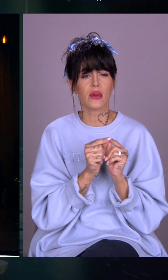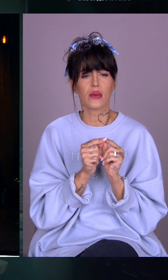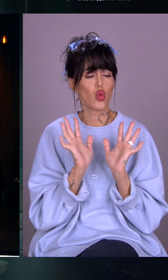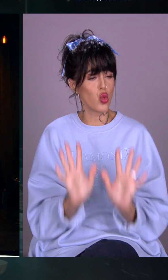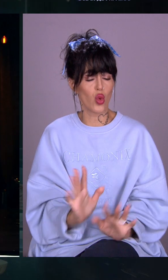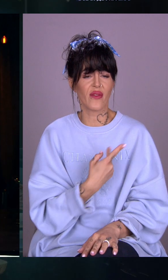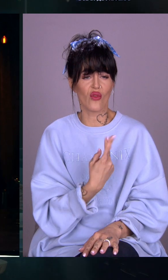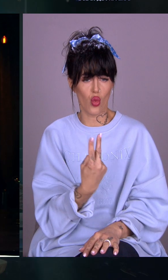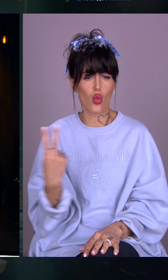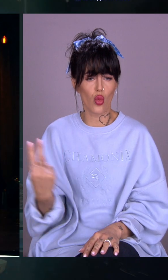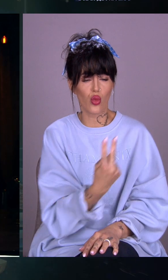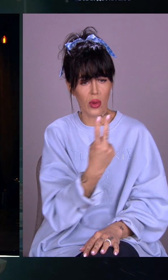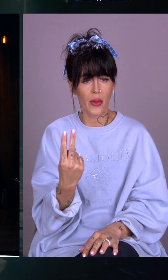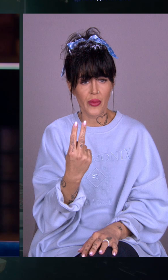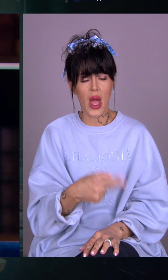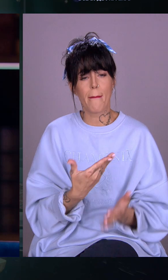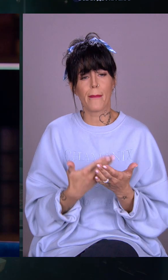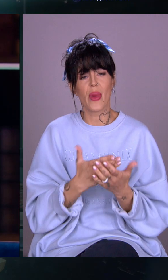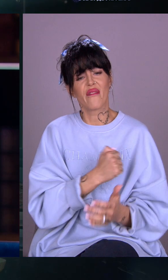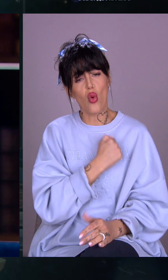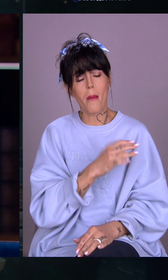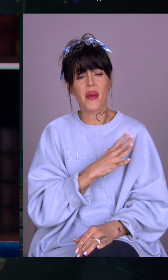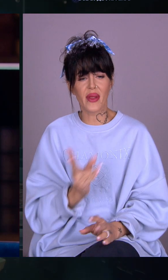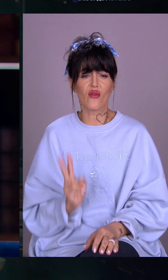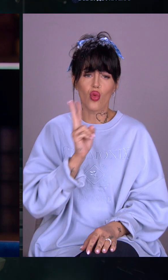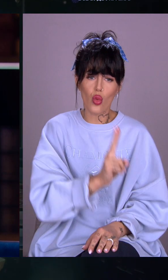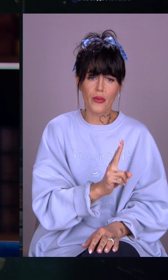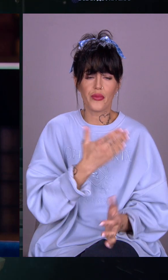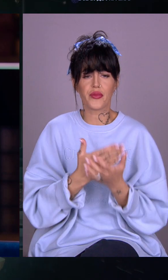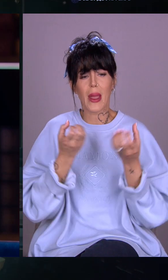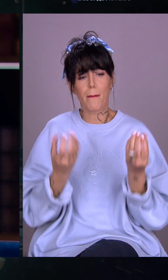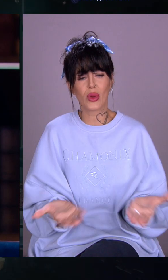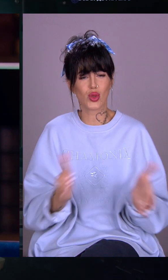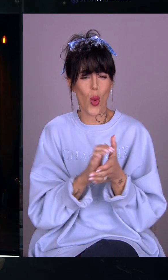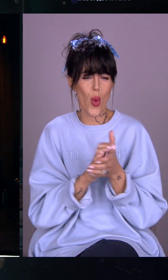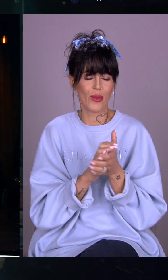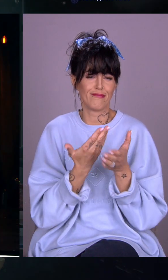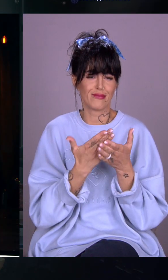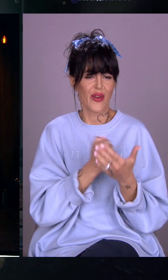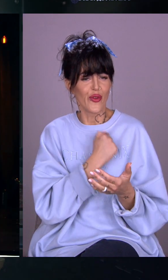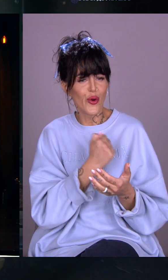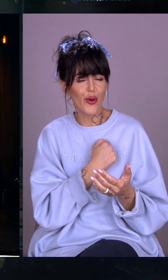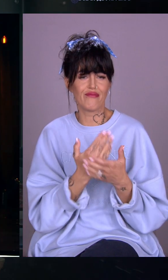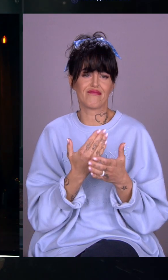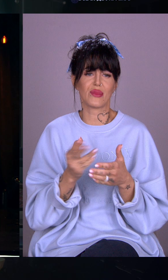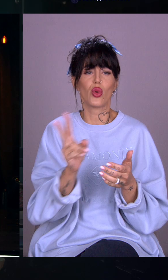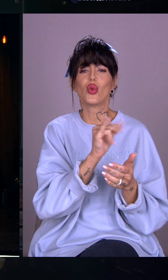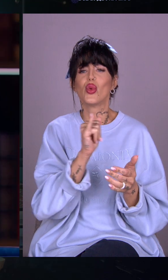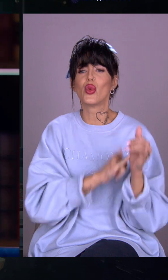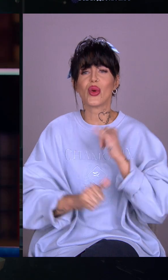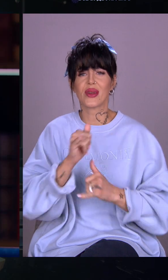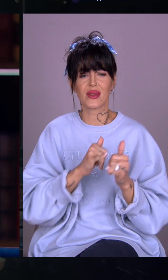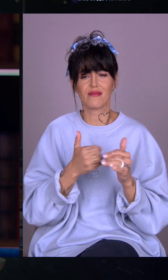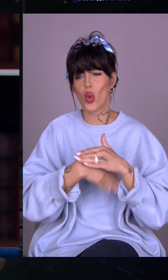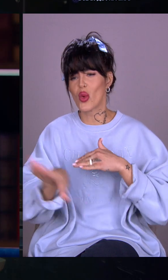в тури, якщо так, вдвох. По військових, бува, ми і вдвох їздимо, якщо це просто там якісь знайомі хлопці, які вийшли там кудись на відновлення.